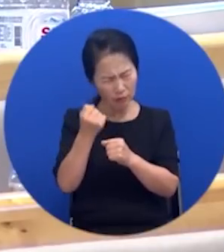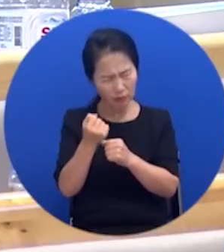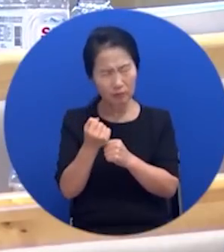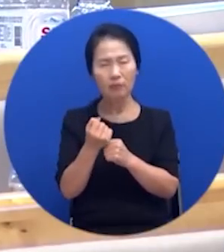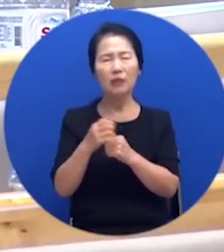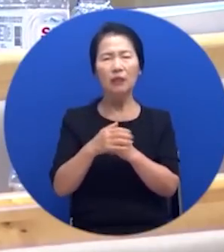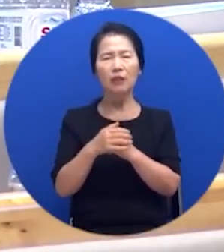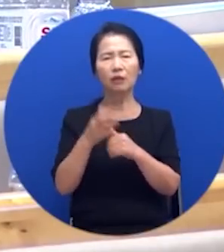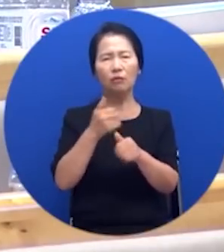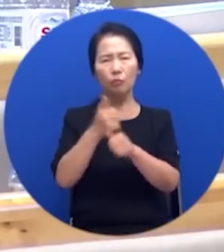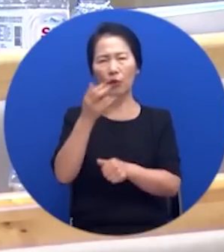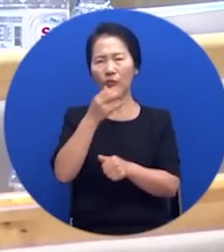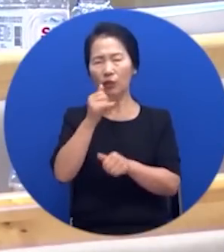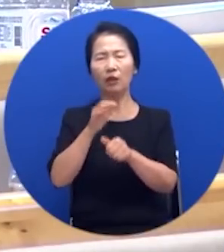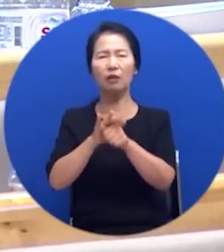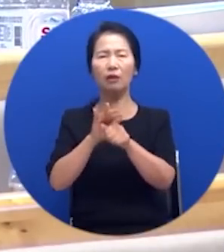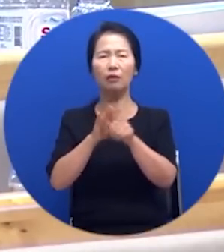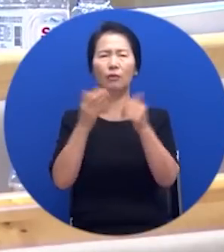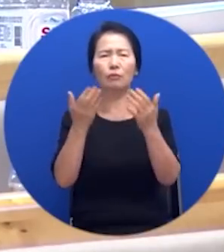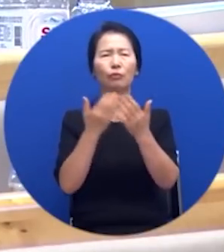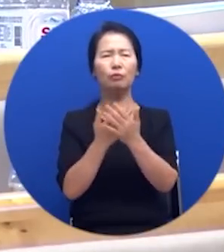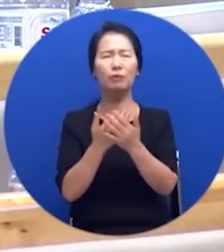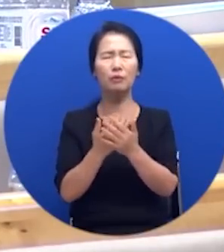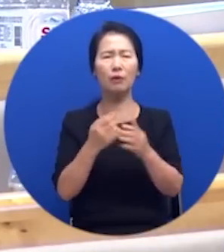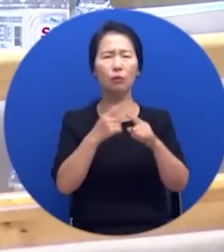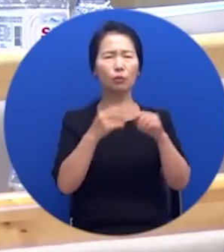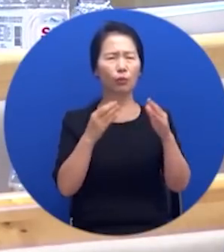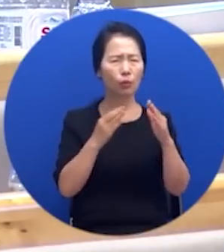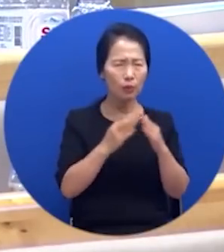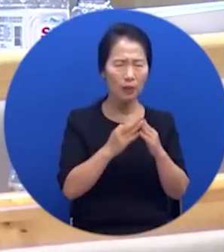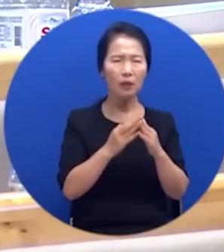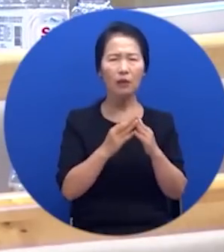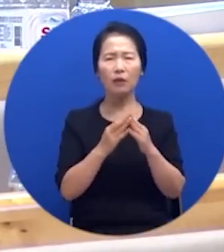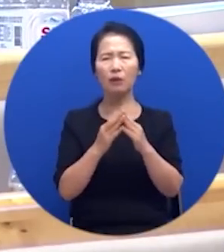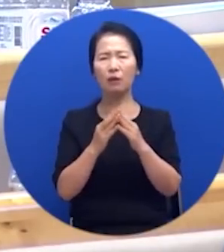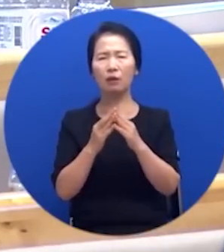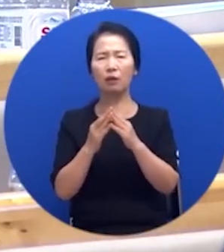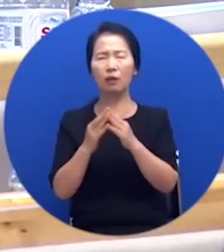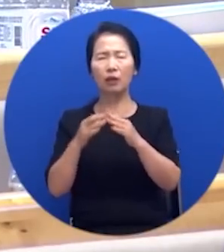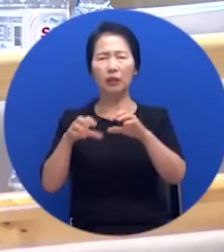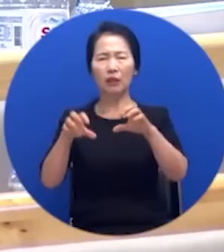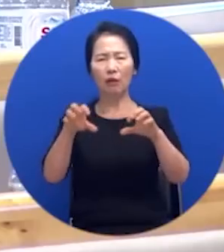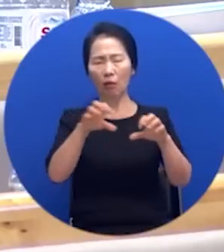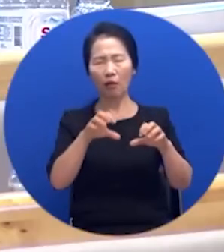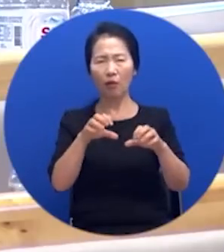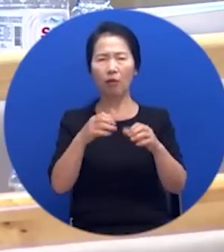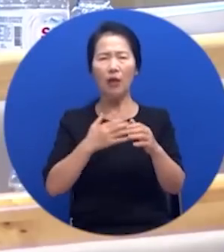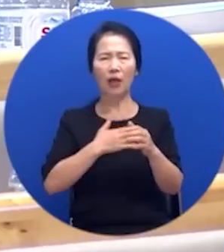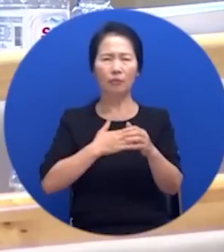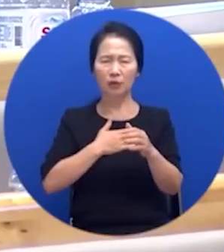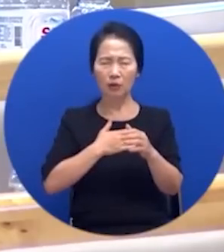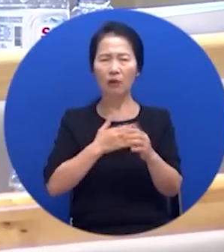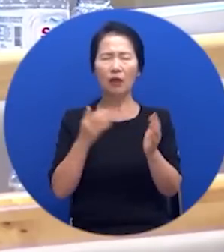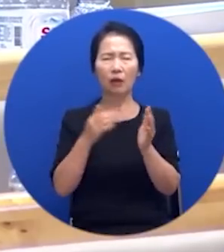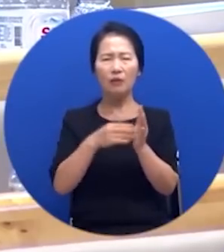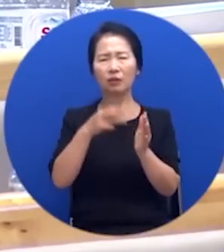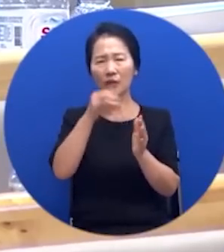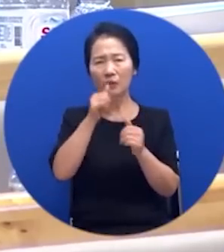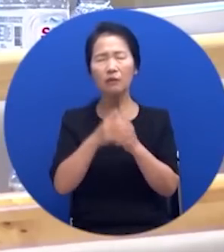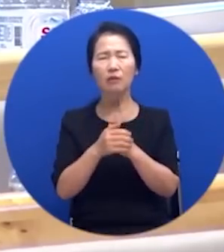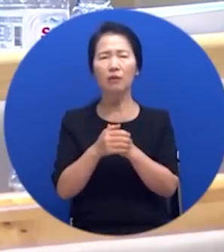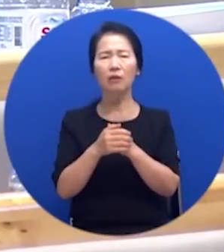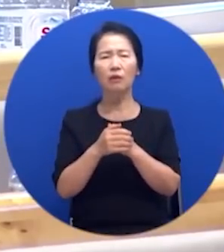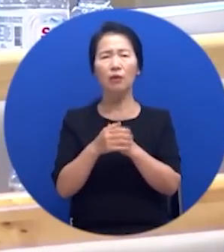있기 때문입니다. 교회가 이렇게 곳곳에 만나도 이렇게 지역감정 진영으로 주님 오실 때까지